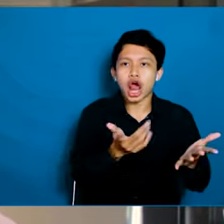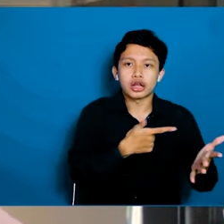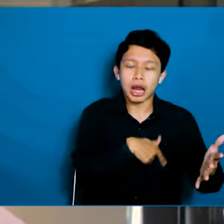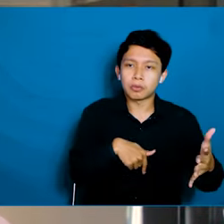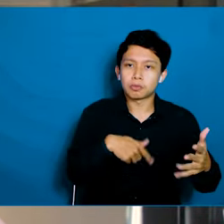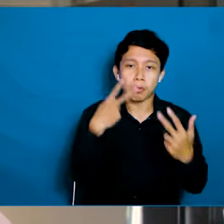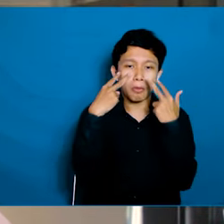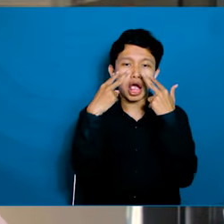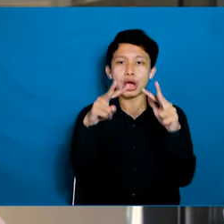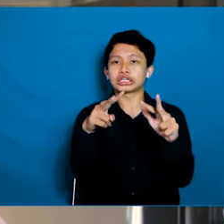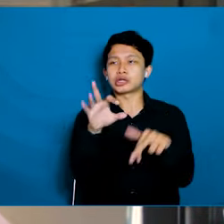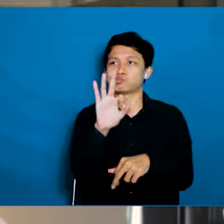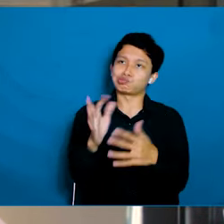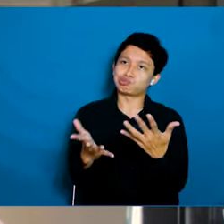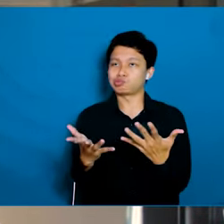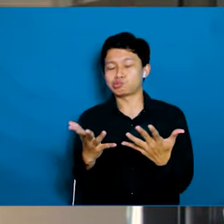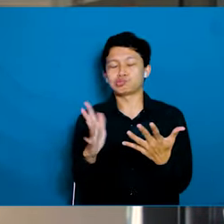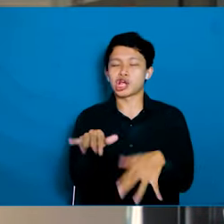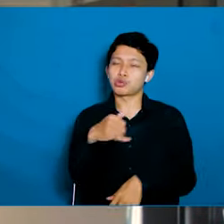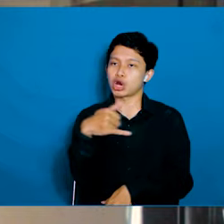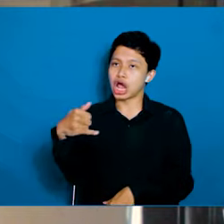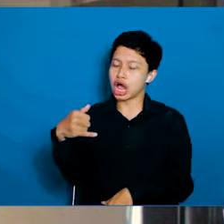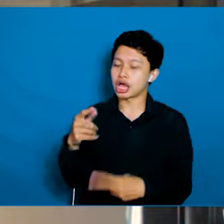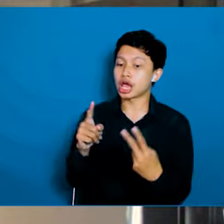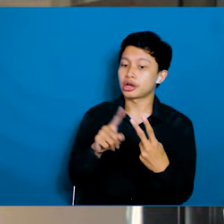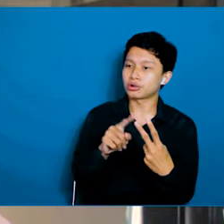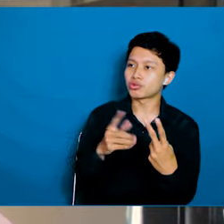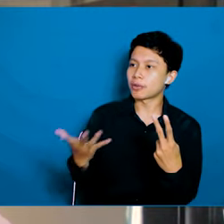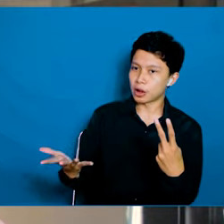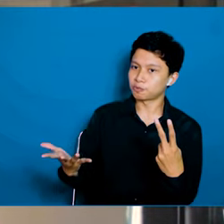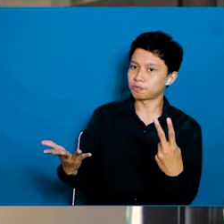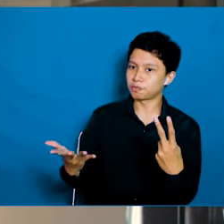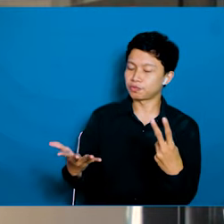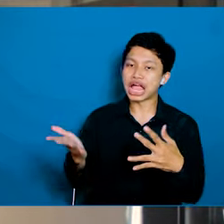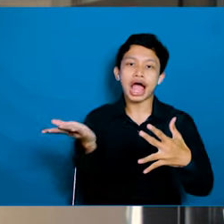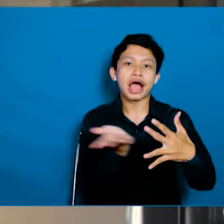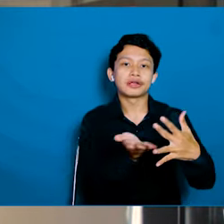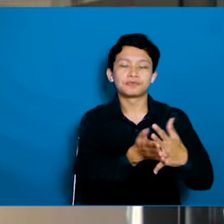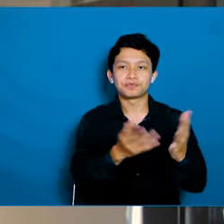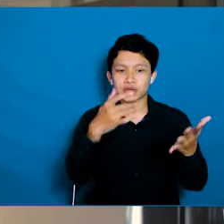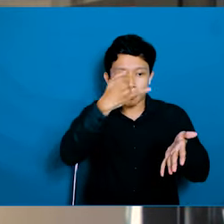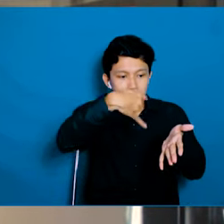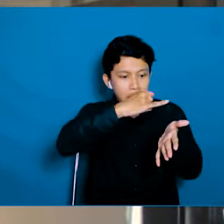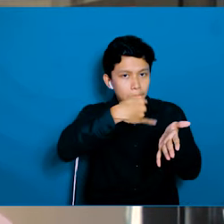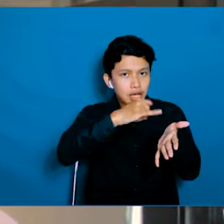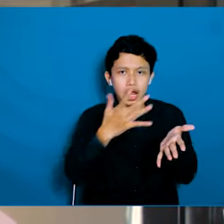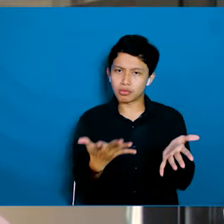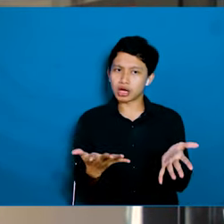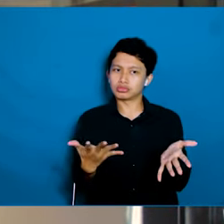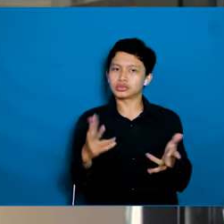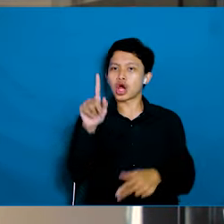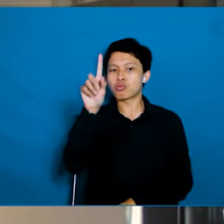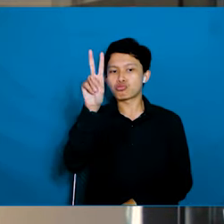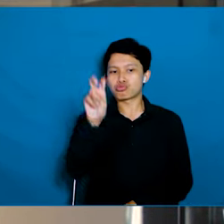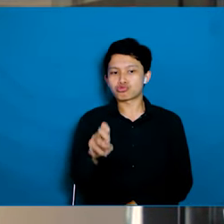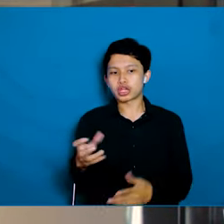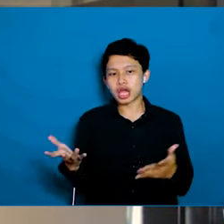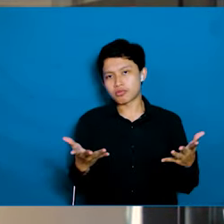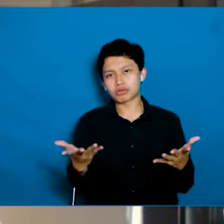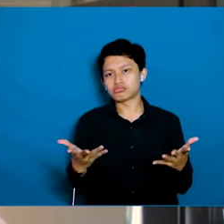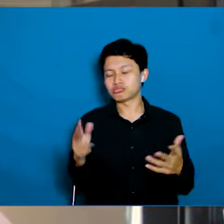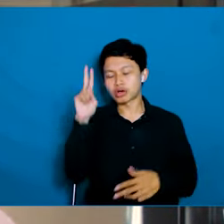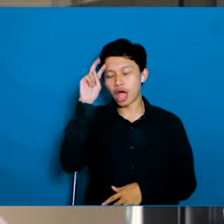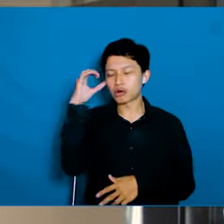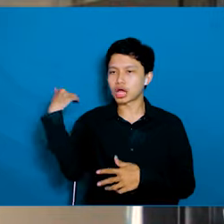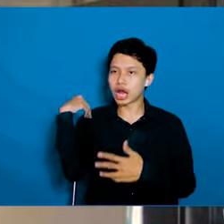sendiri itu tidak disadari ya gitu. Nah, kemudian yang kedua, tidak ada assessment. Ini kebutuhannya apa?